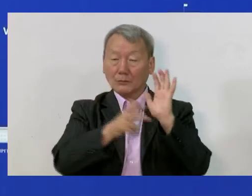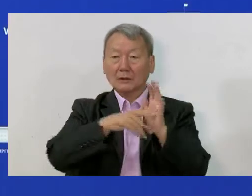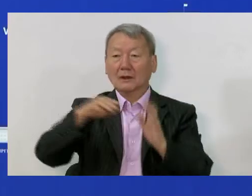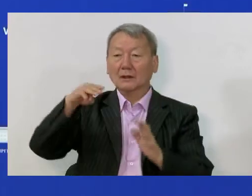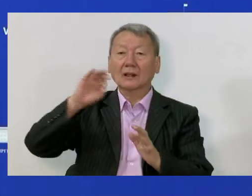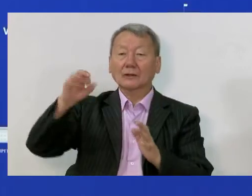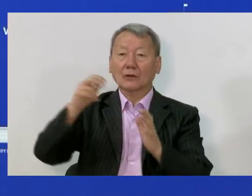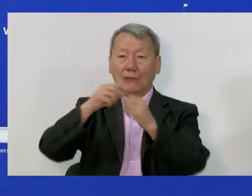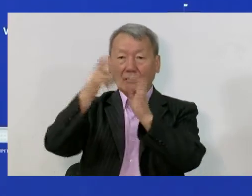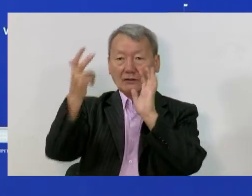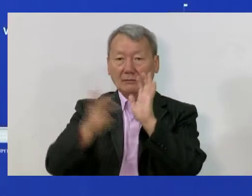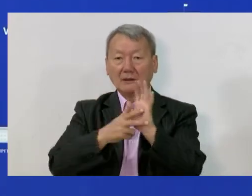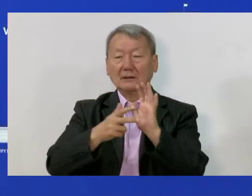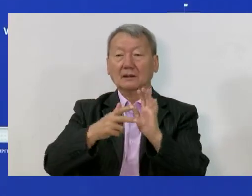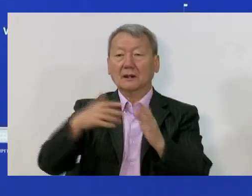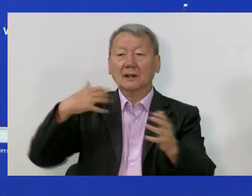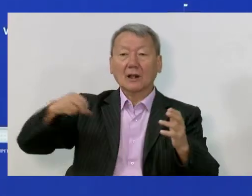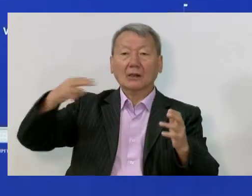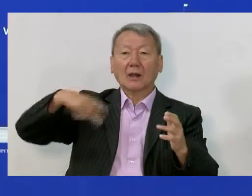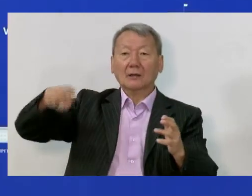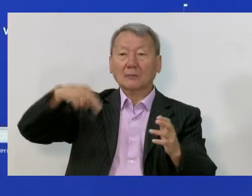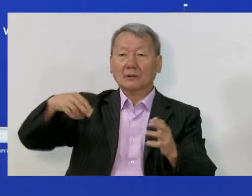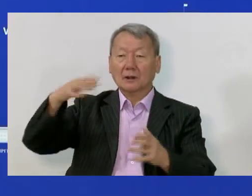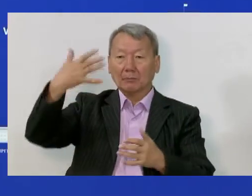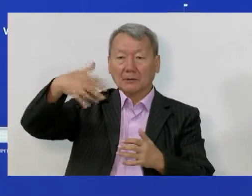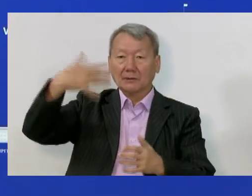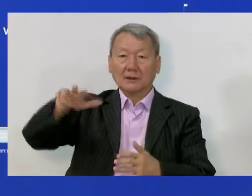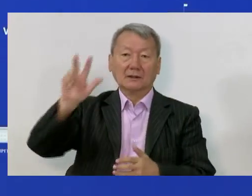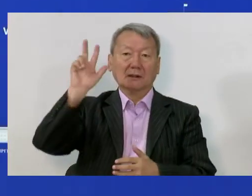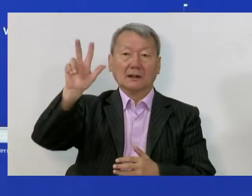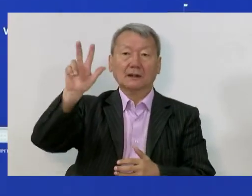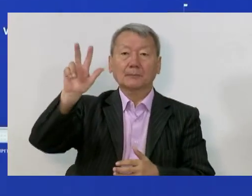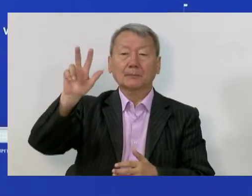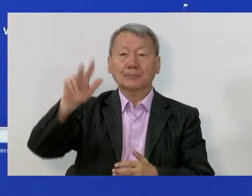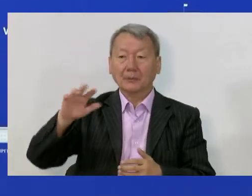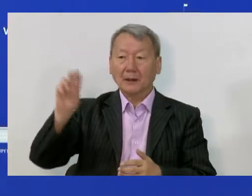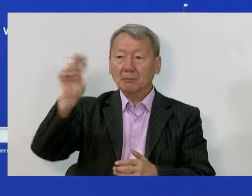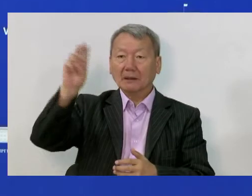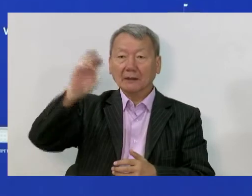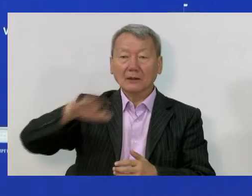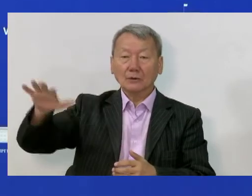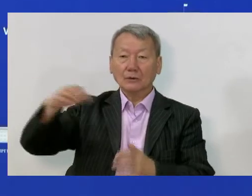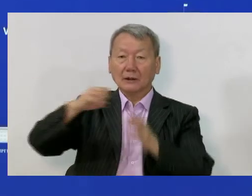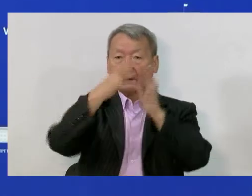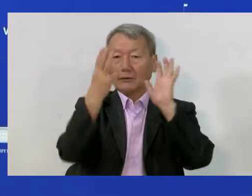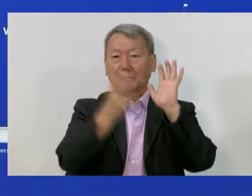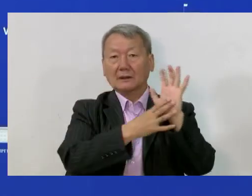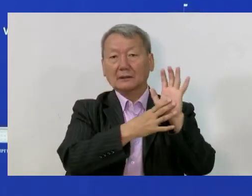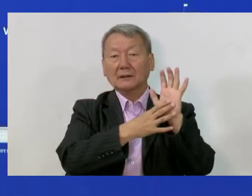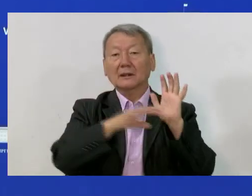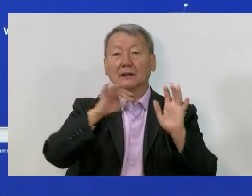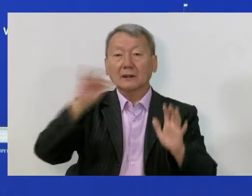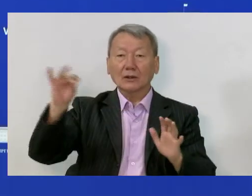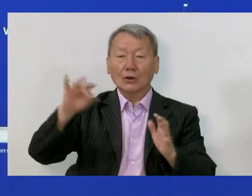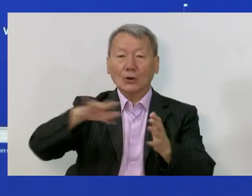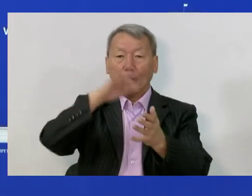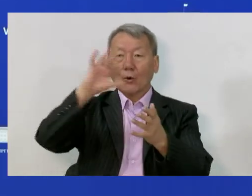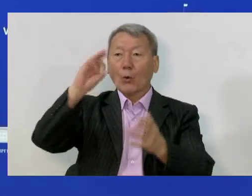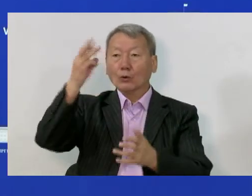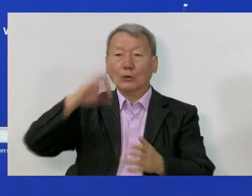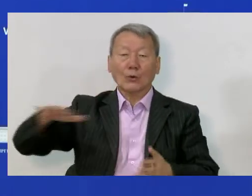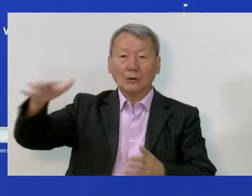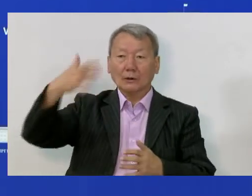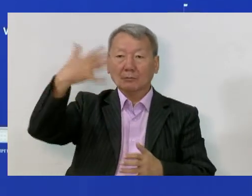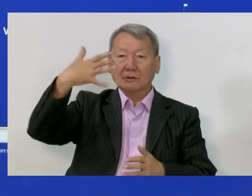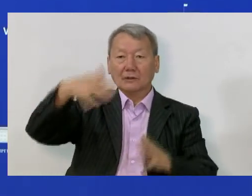Таласской области 18, в Джалабадской области 53, в Баткенской области 19 и в Оршской области